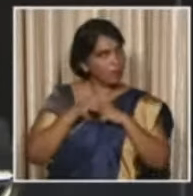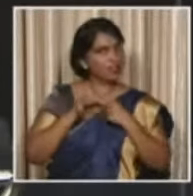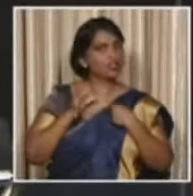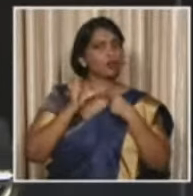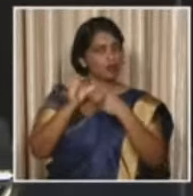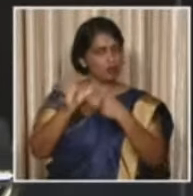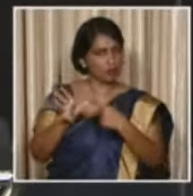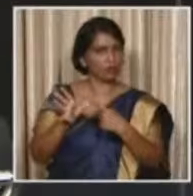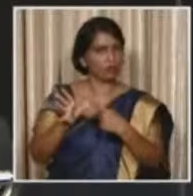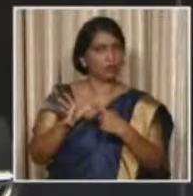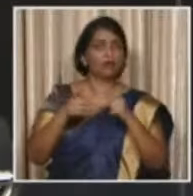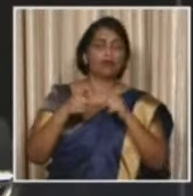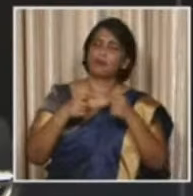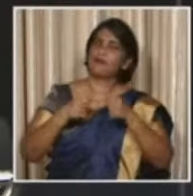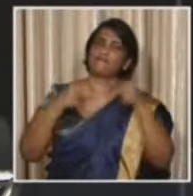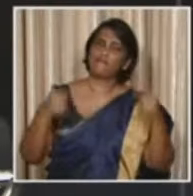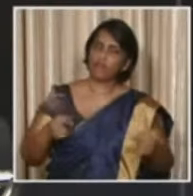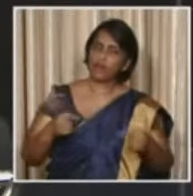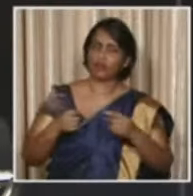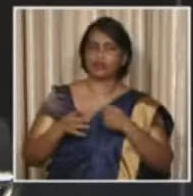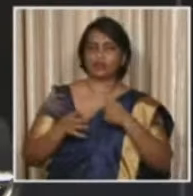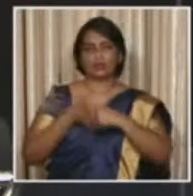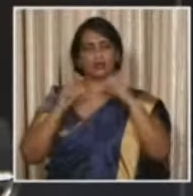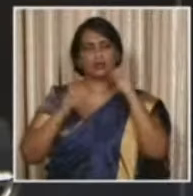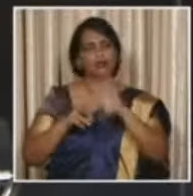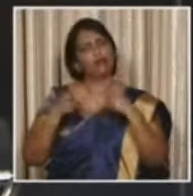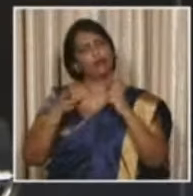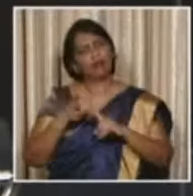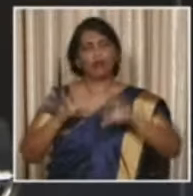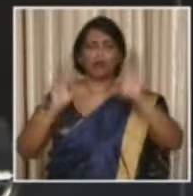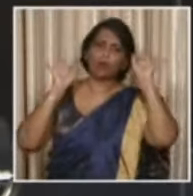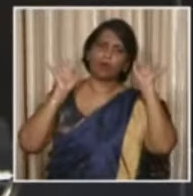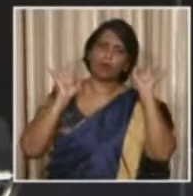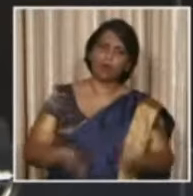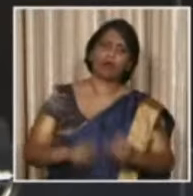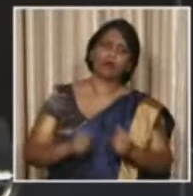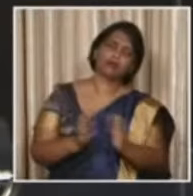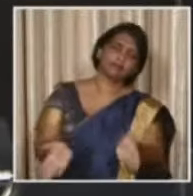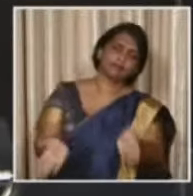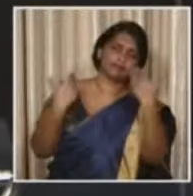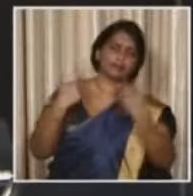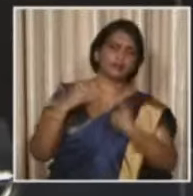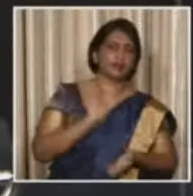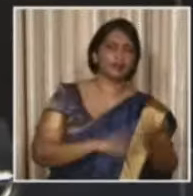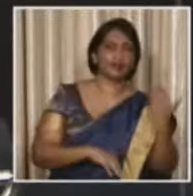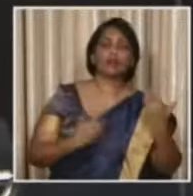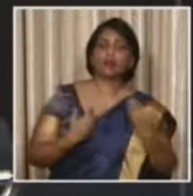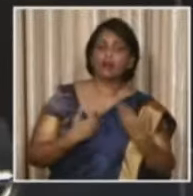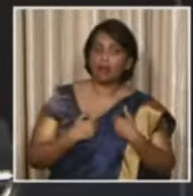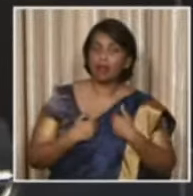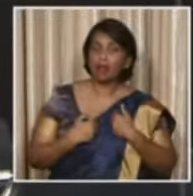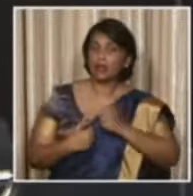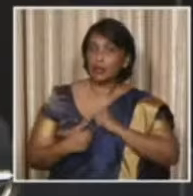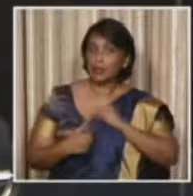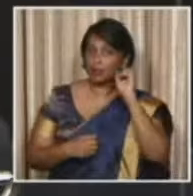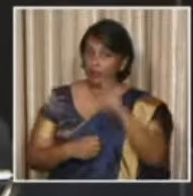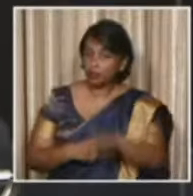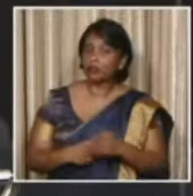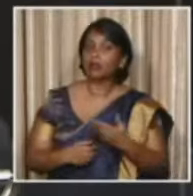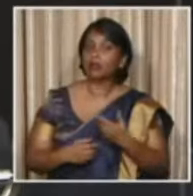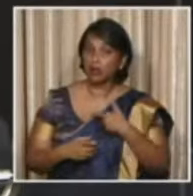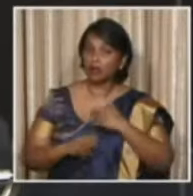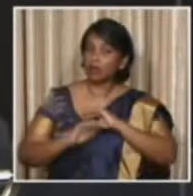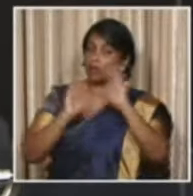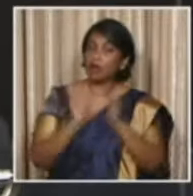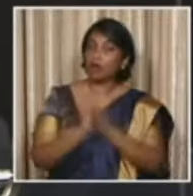දෙන්නද? ඒක විපක්ෂව ඡන්ද දෙන්න තිබ්බා. නැත්නම් අපිට ඒ කට්ටියට ඒක කරගෙන යන්න දෙන්න තිබ්බා. අපිට පක්ෂව දුන්නා නම් ඒ කියන්නේ අපි මේ